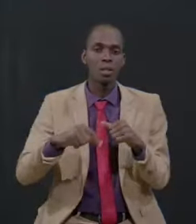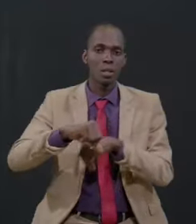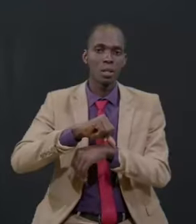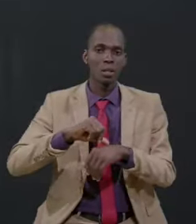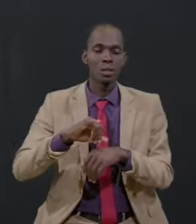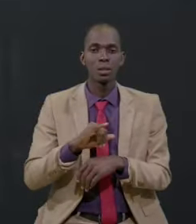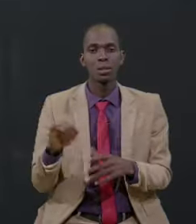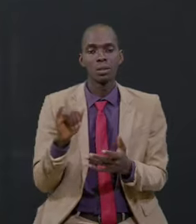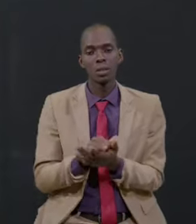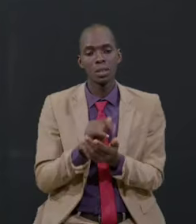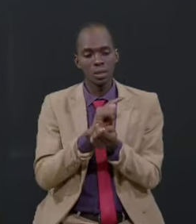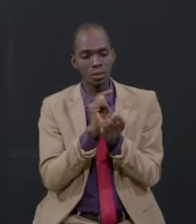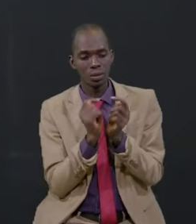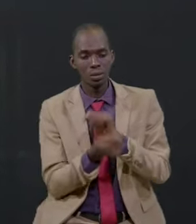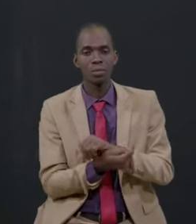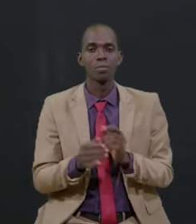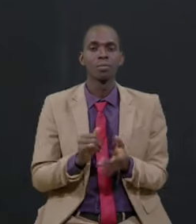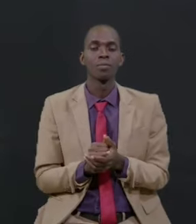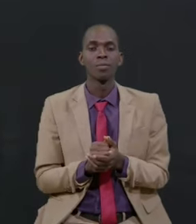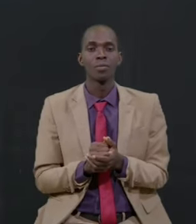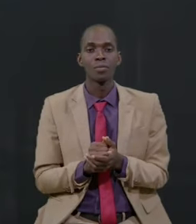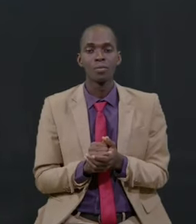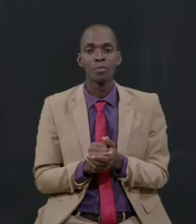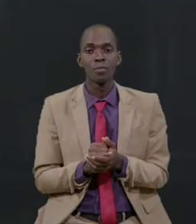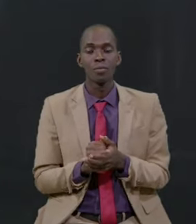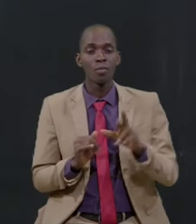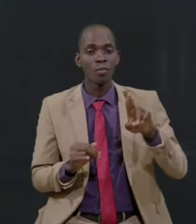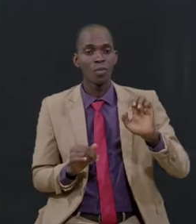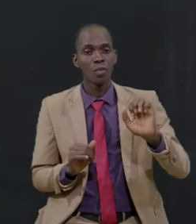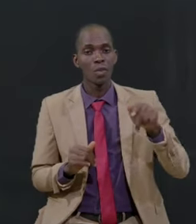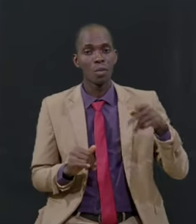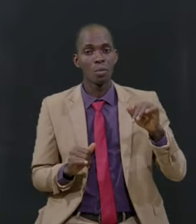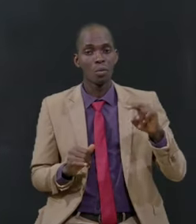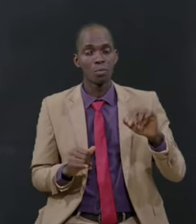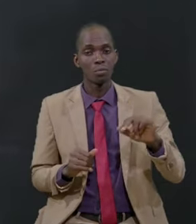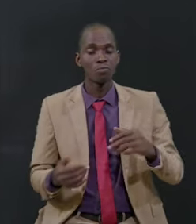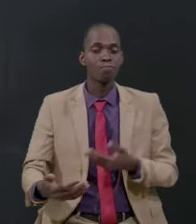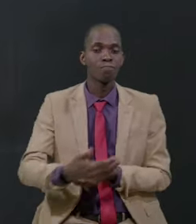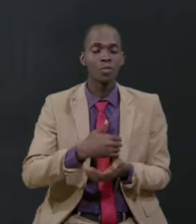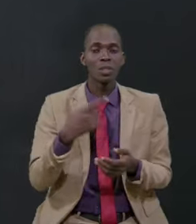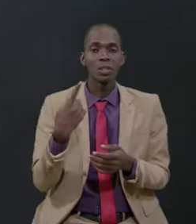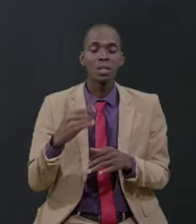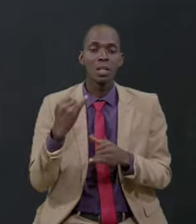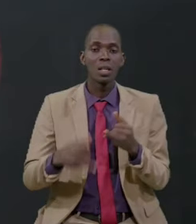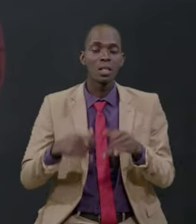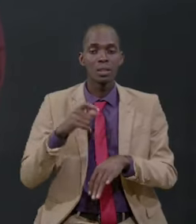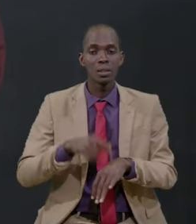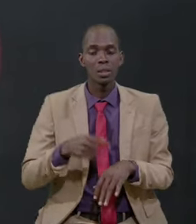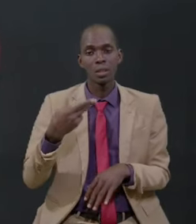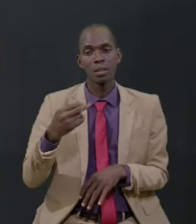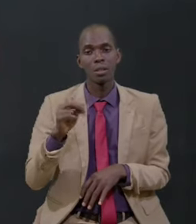des derniers temps avec l'onction qui transforme. Fais la moisson des derniers temps avec l'onction